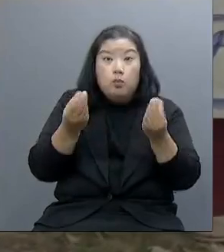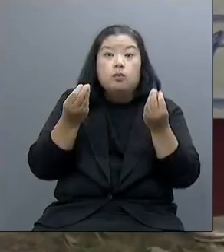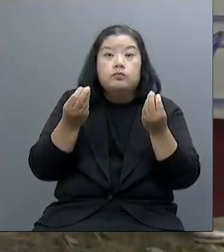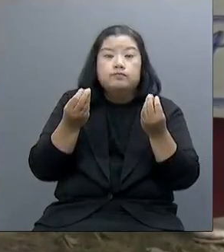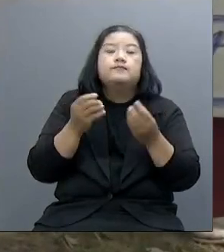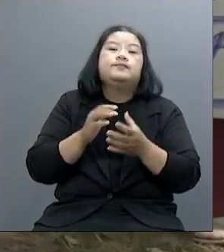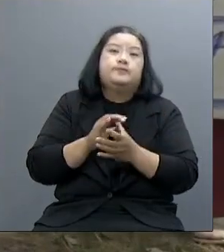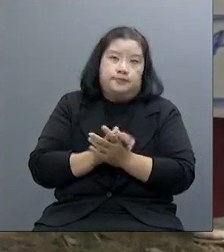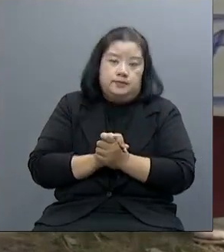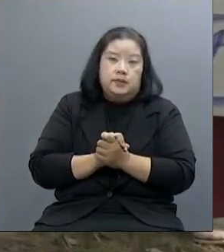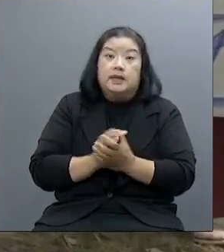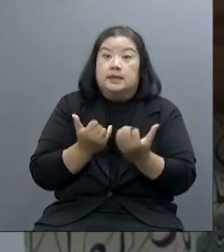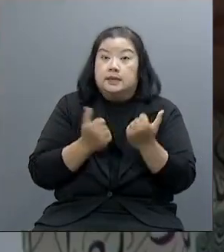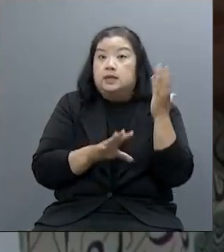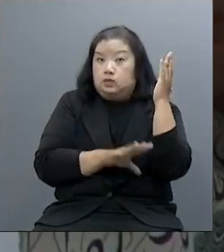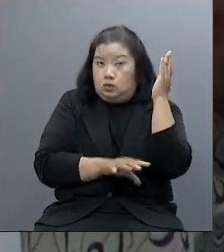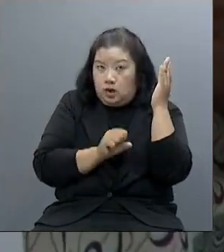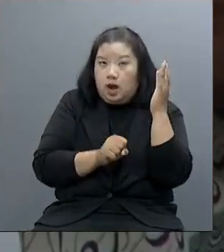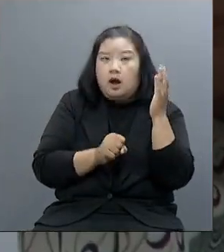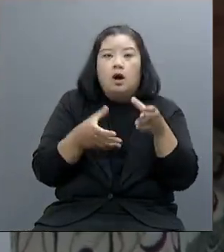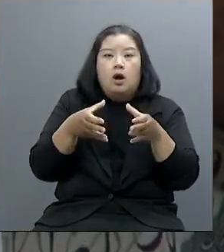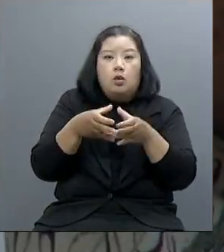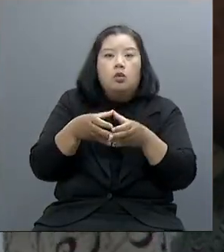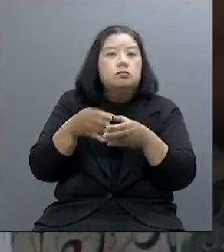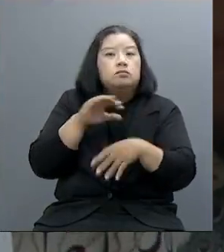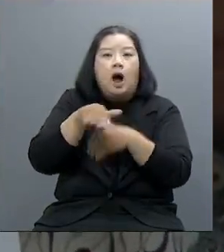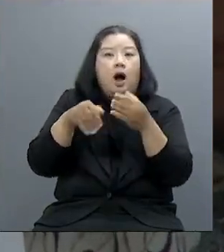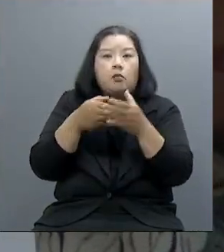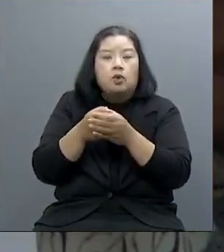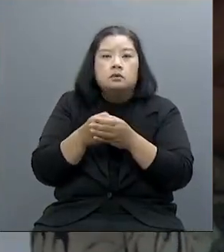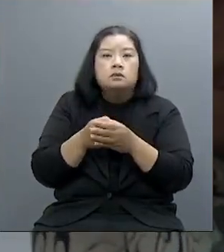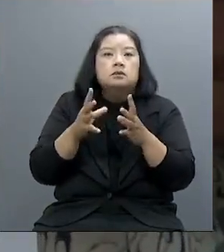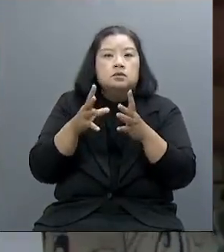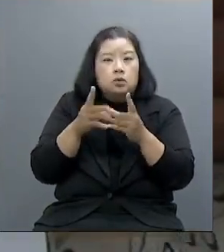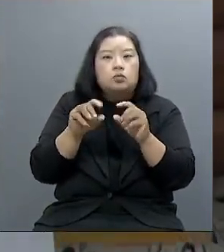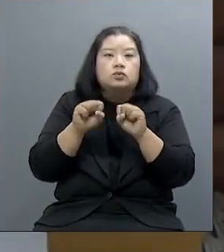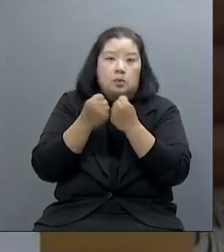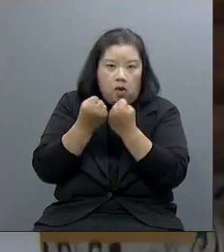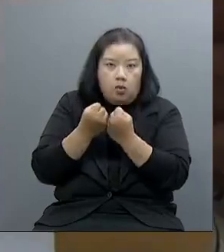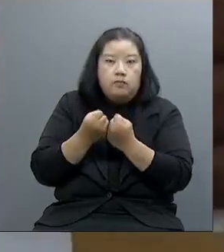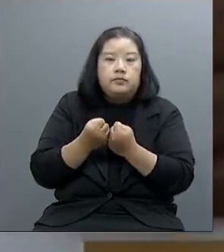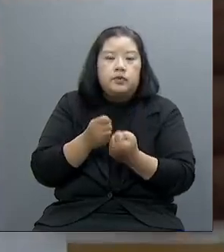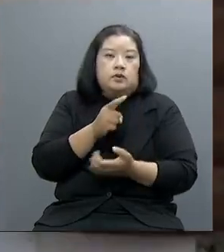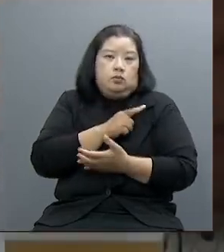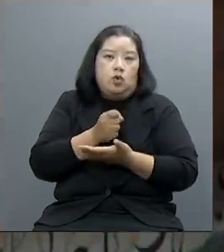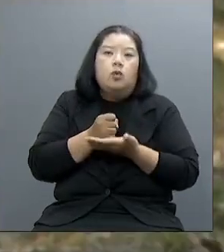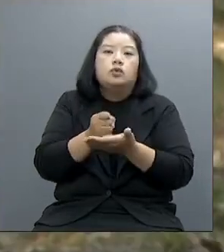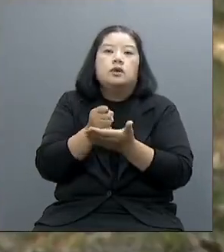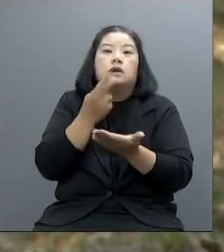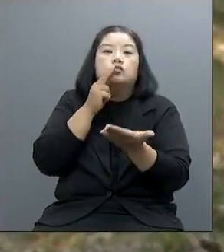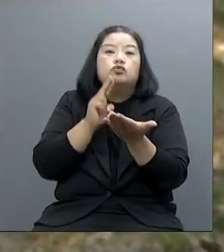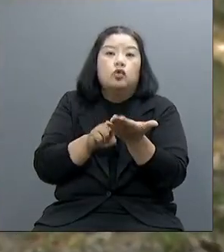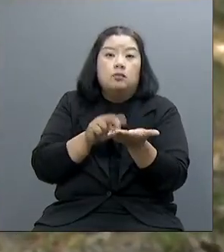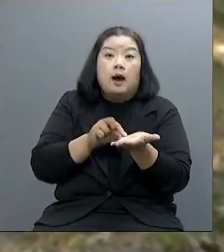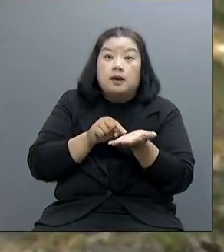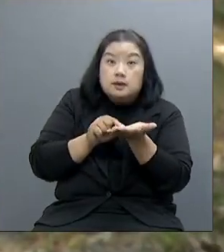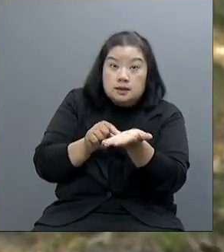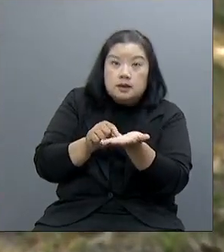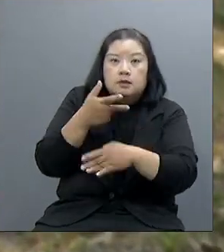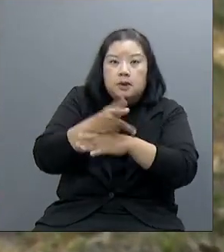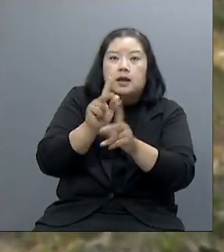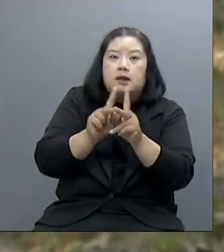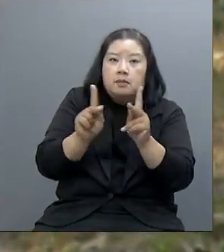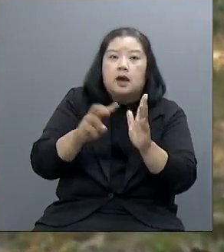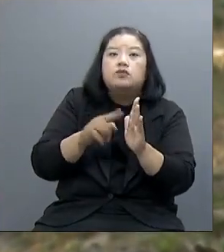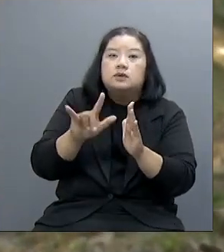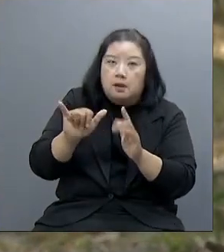จังหวัดสงขลาและเครือข่ายประมงพื้นบ้านทั่วประเทศได้เข้ายื่นหนังสือถึงประธานสภาผู้แทนราษฎรและประธานกรรมาธิการวิสามัญ